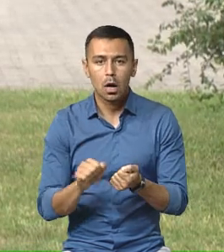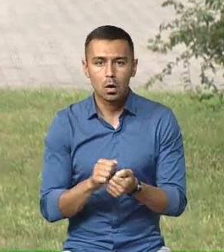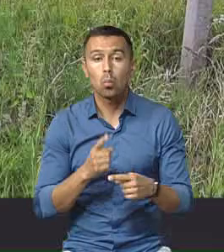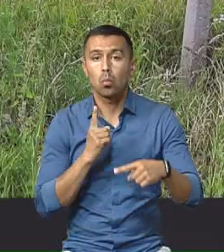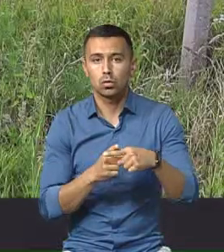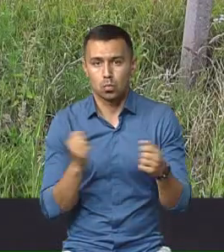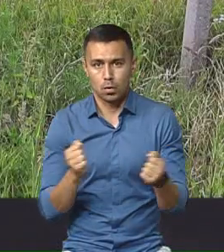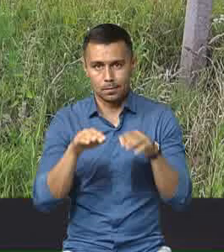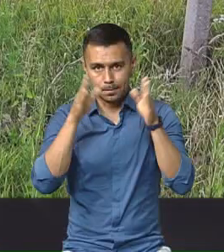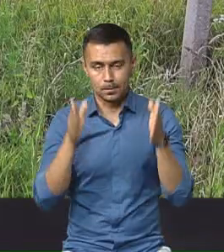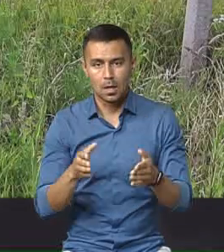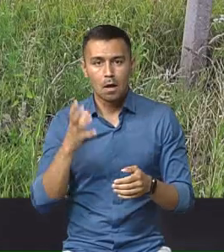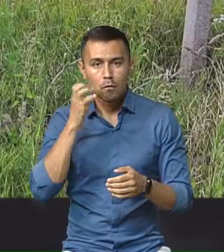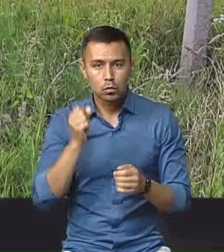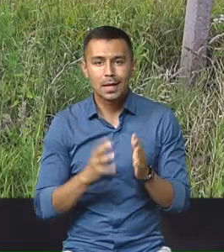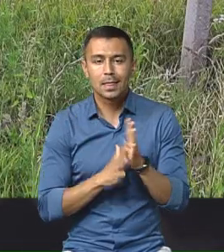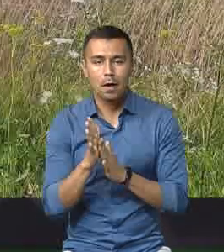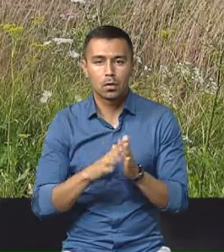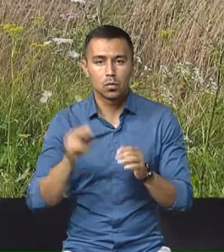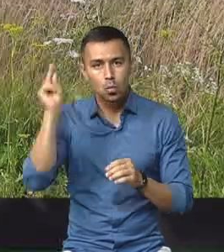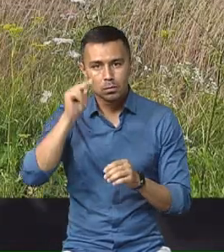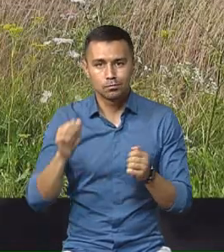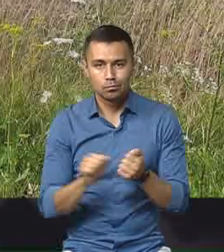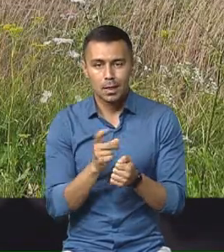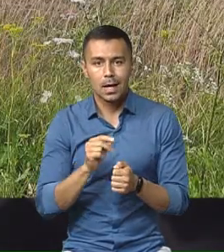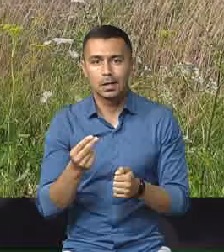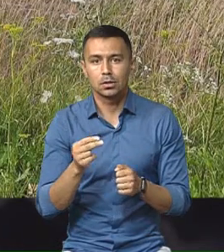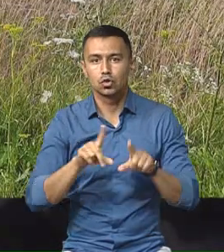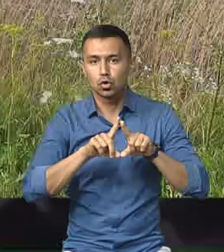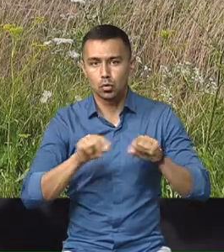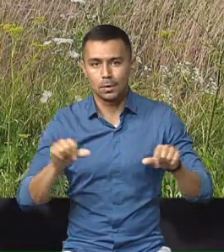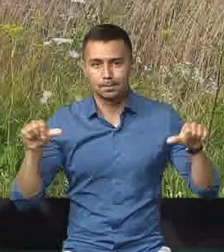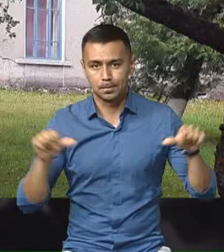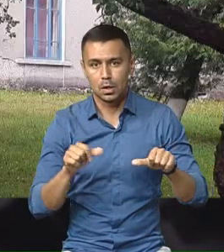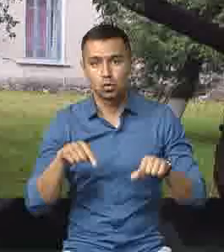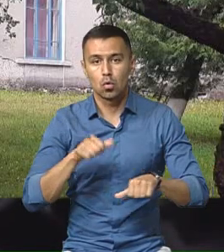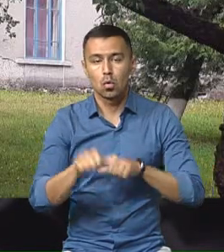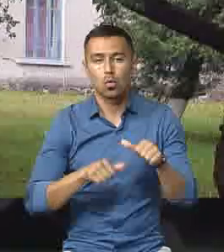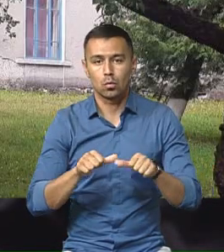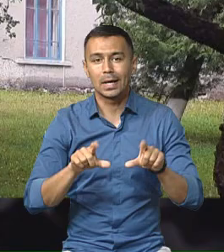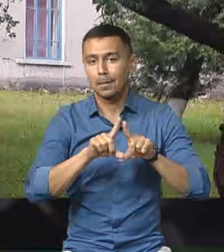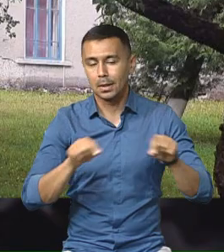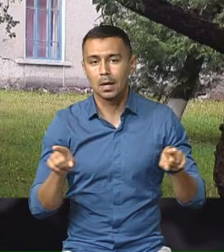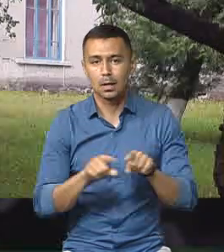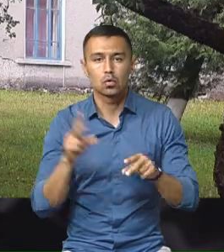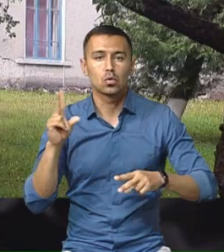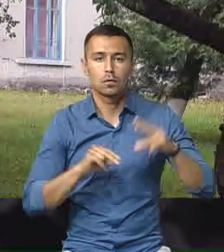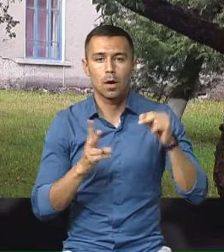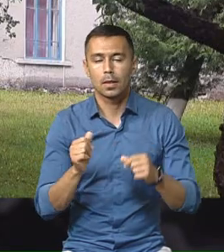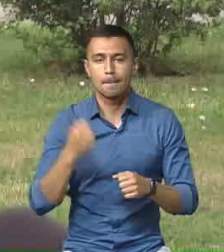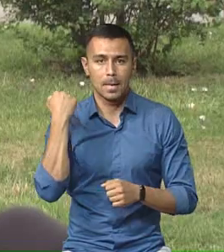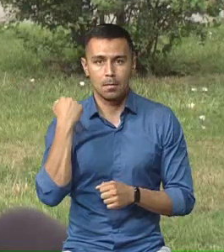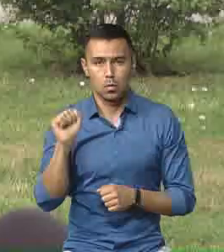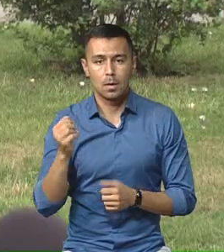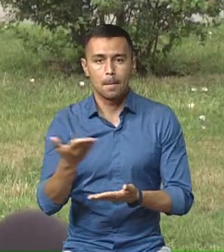морозильну камеру. Фрукти та трави учні засушували для шкільної їдальні. Цьогоріч Западинська гімназія теж розраховує на